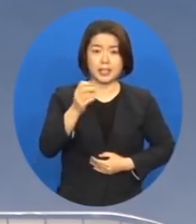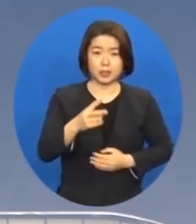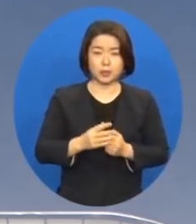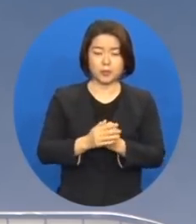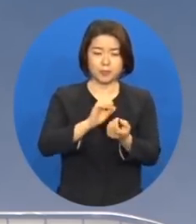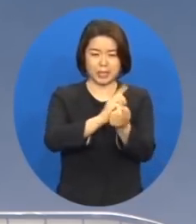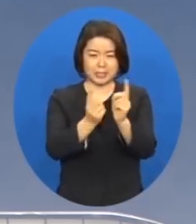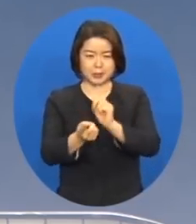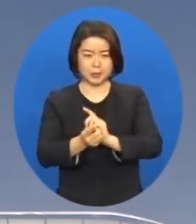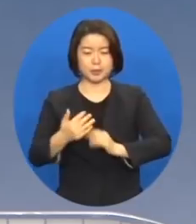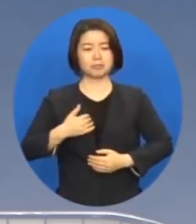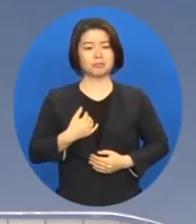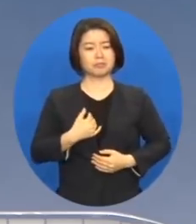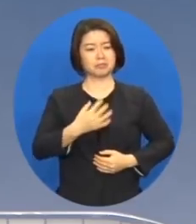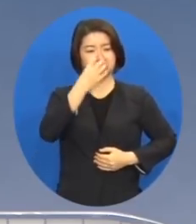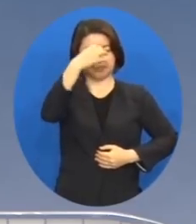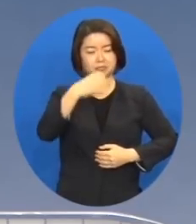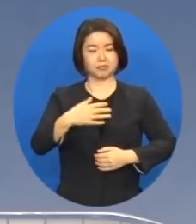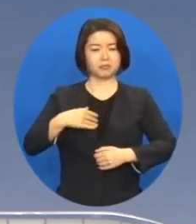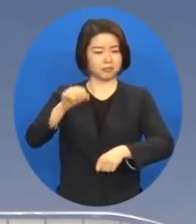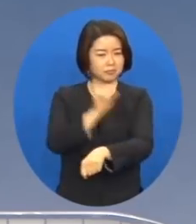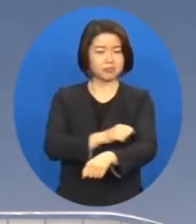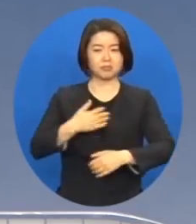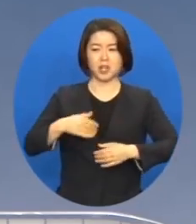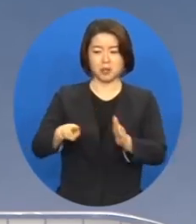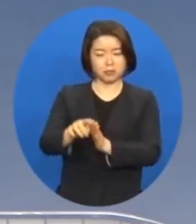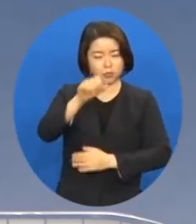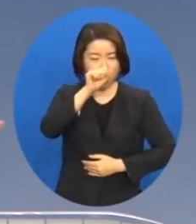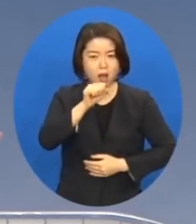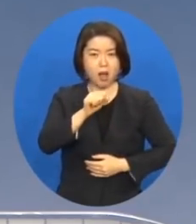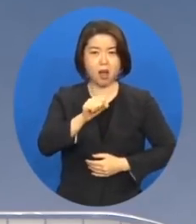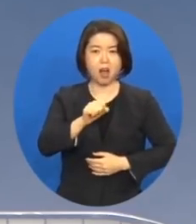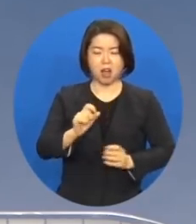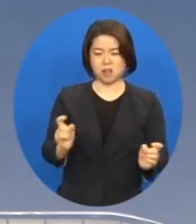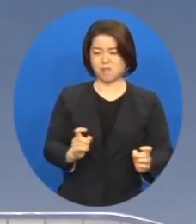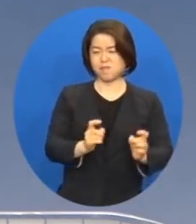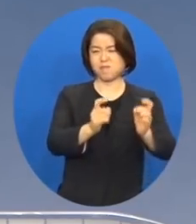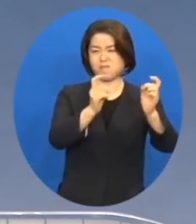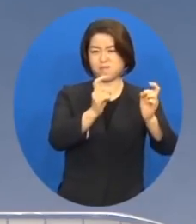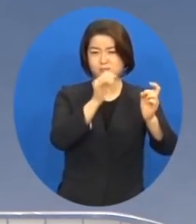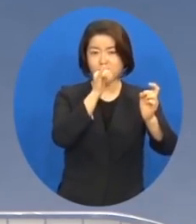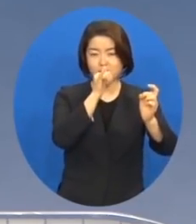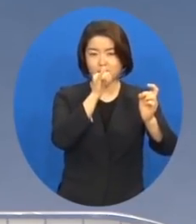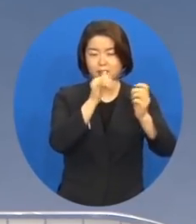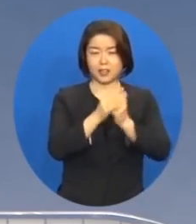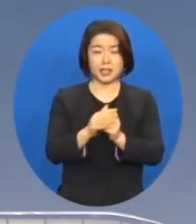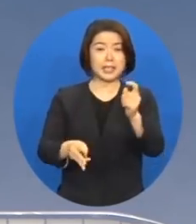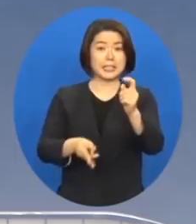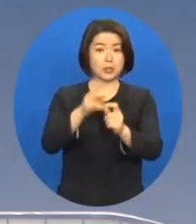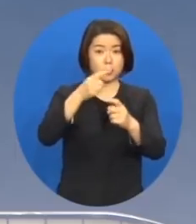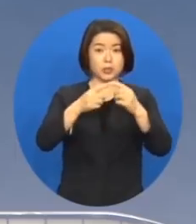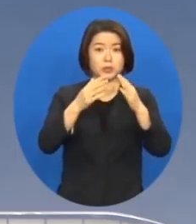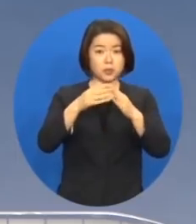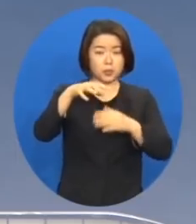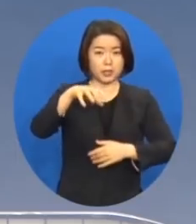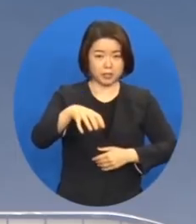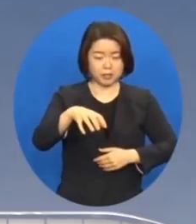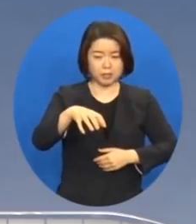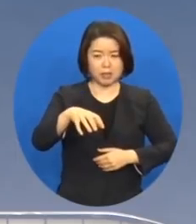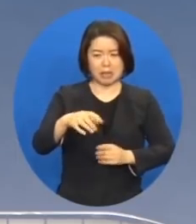서로 잘났다고, 서로 자기가 믿음이 좋다고 얼마나 싸웠는지 고린도 교회는 싸우는